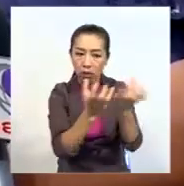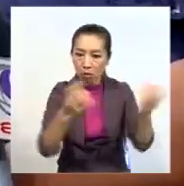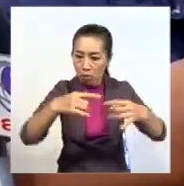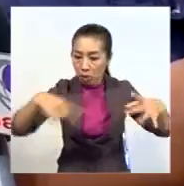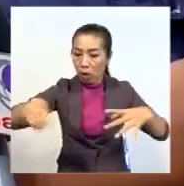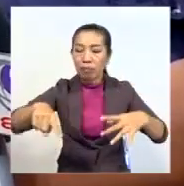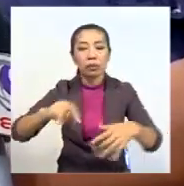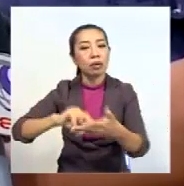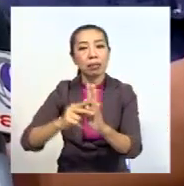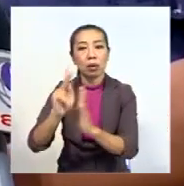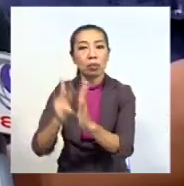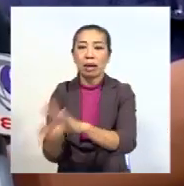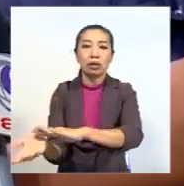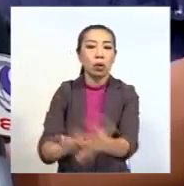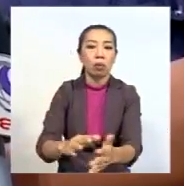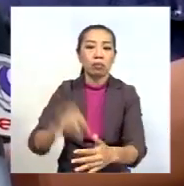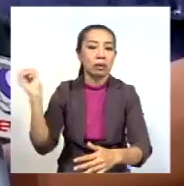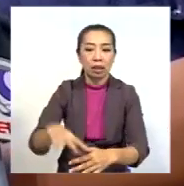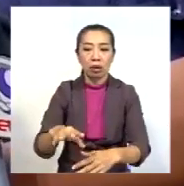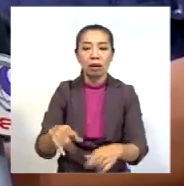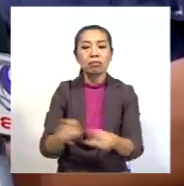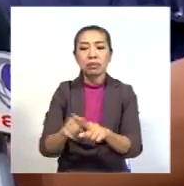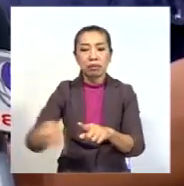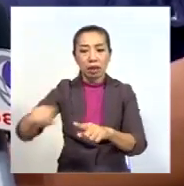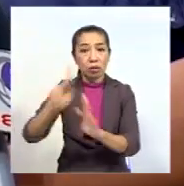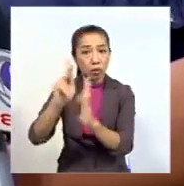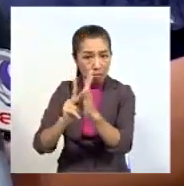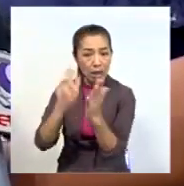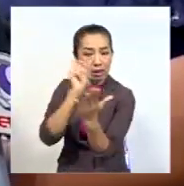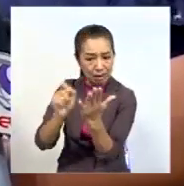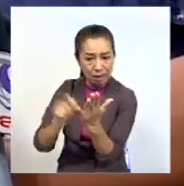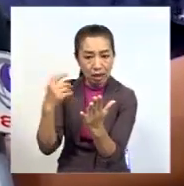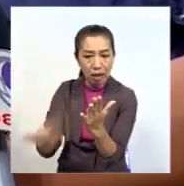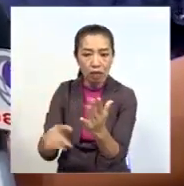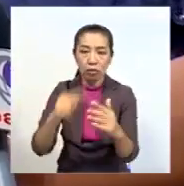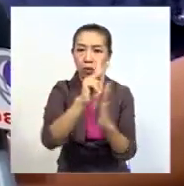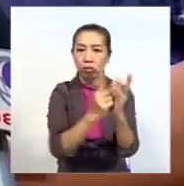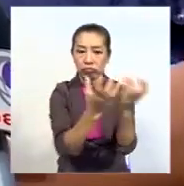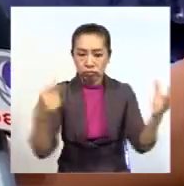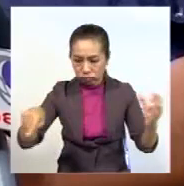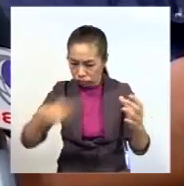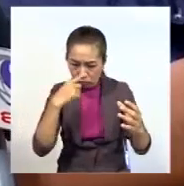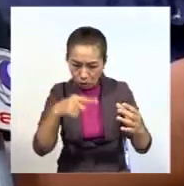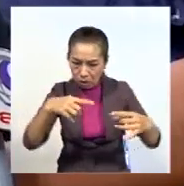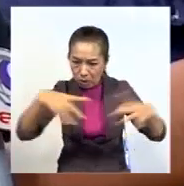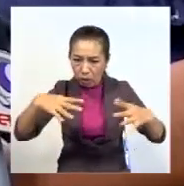ราโดยไม่ถูกต้องตามบทบัญญัติรัฐธรรมนูญเป็นกระบวนการเมื่อตราขึ้นโดยไม่ถูกต้องตามกระบวนการแล้วเนี่ย